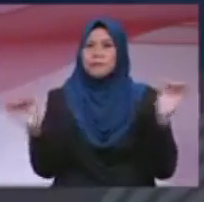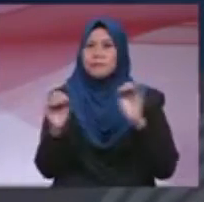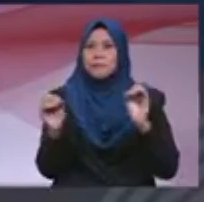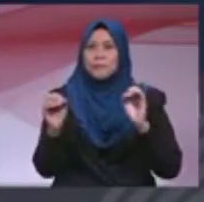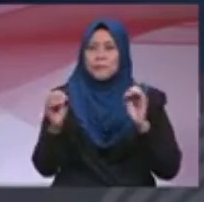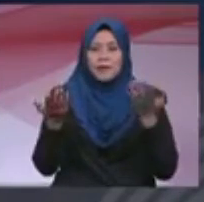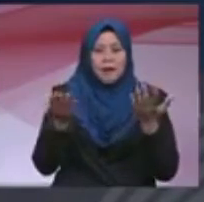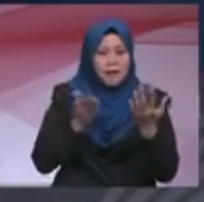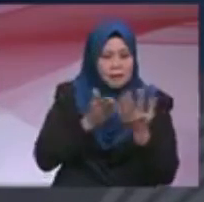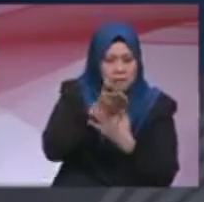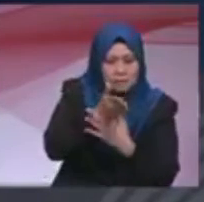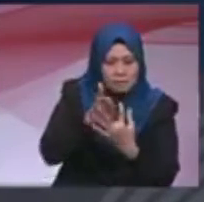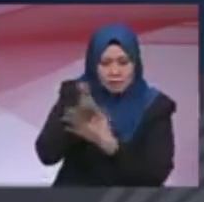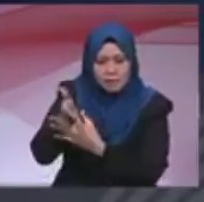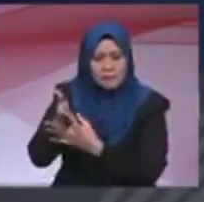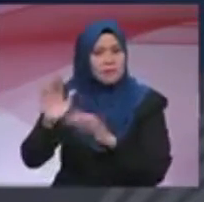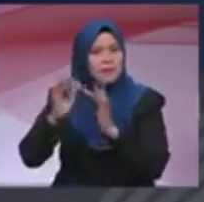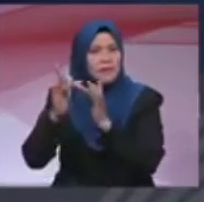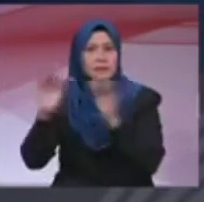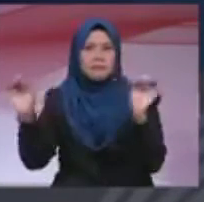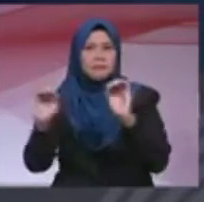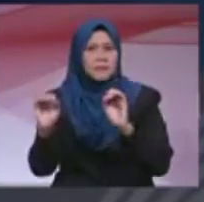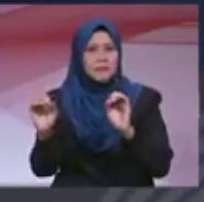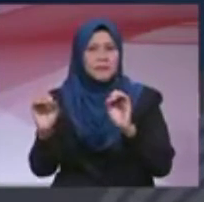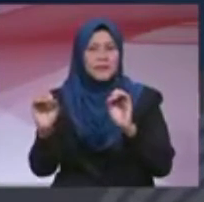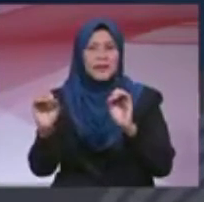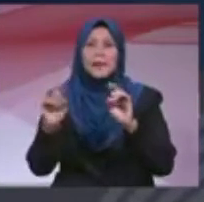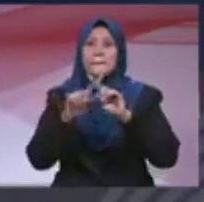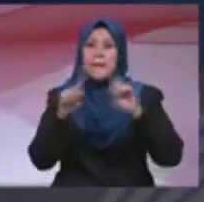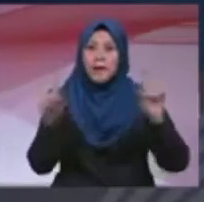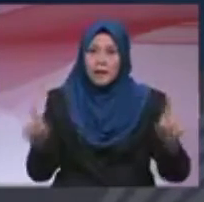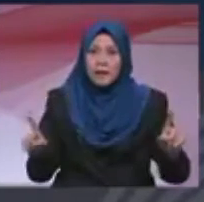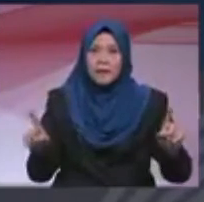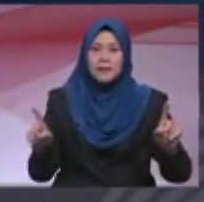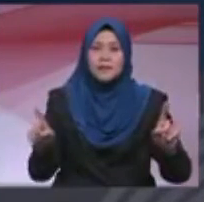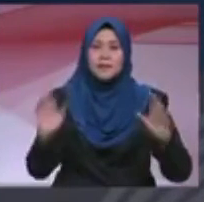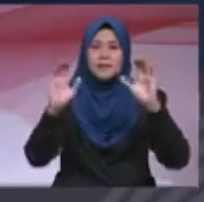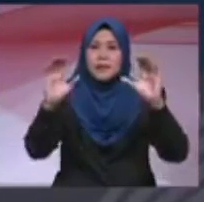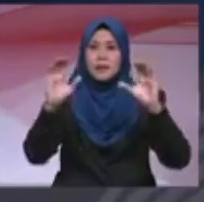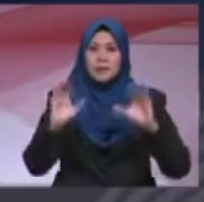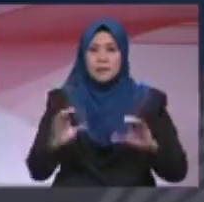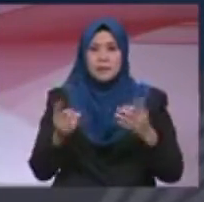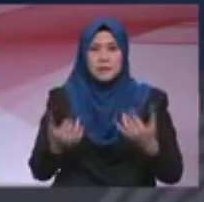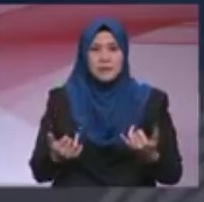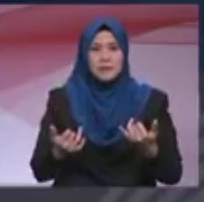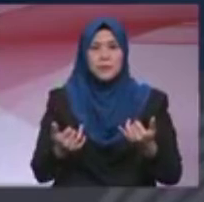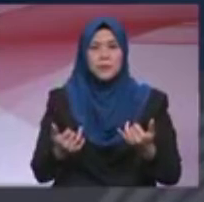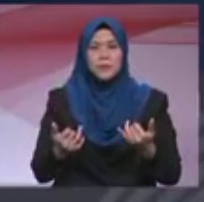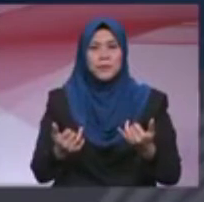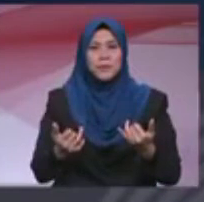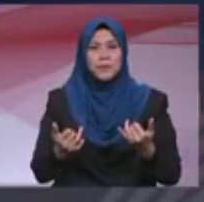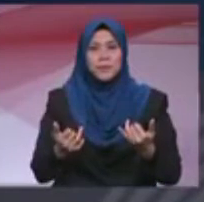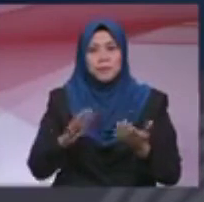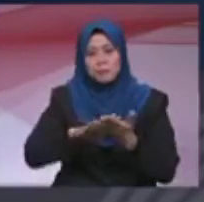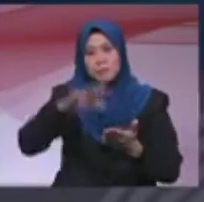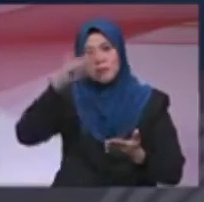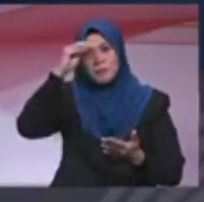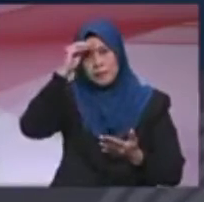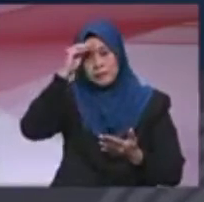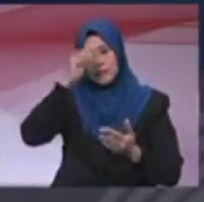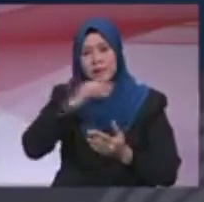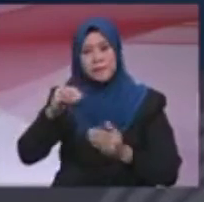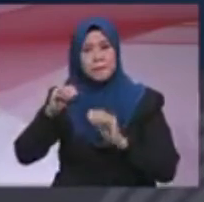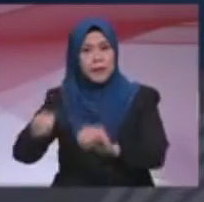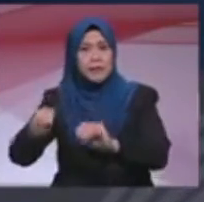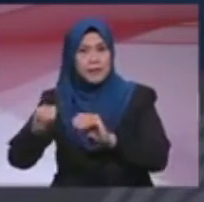juga akses kepada internet. Tetapi namun begitu, kaedah yang dilaksanakan dalam konteks pengajaran dan pembelajaran